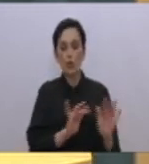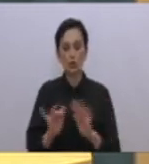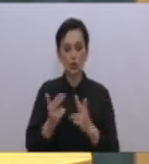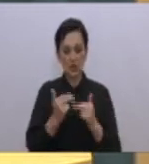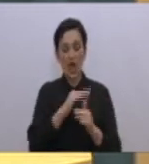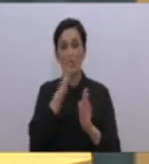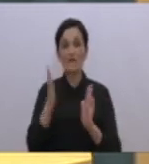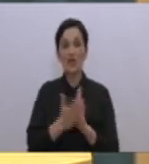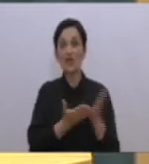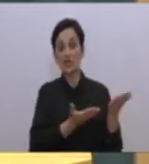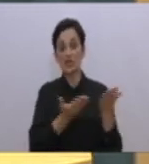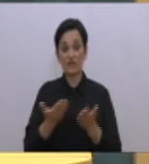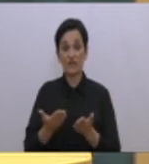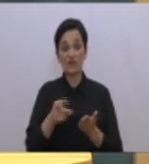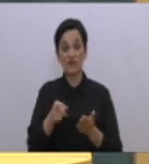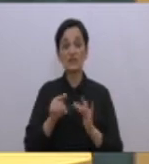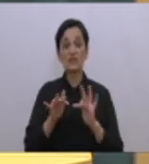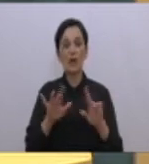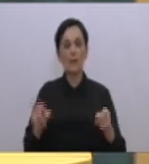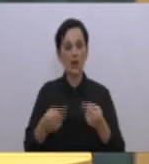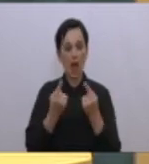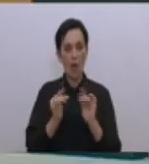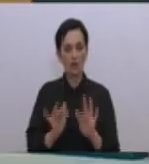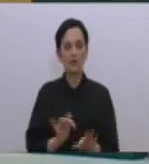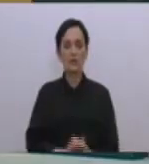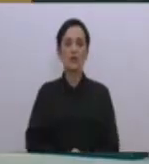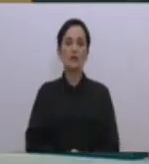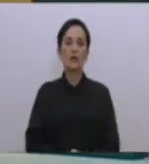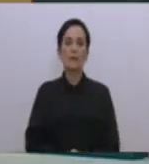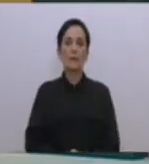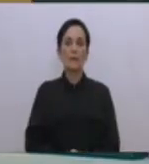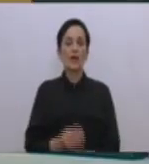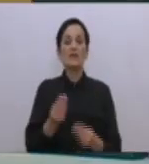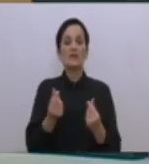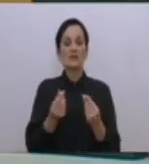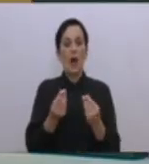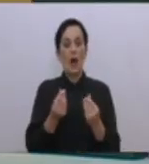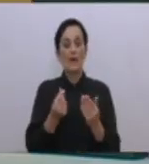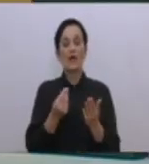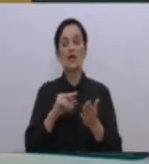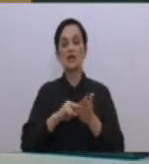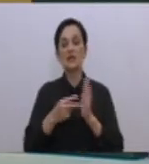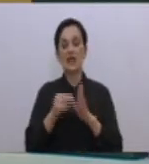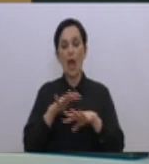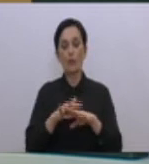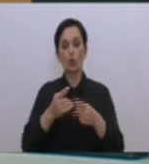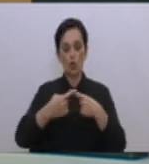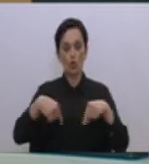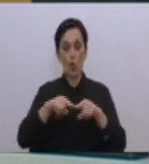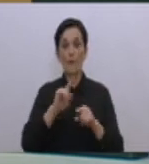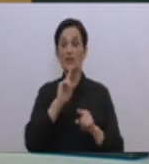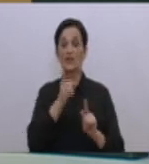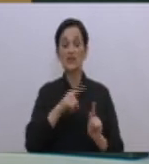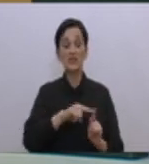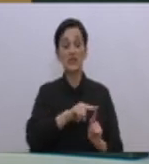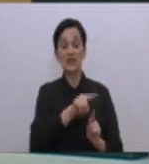ყველას გიწევთ ამ საქმიანობის განხორციელებაში. საფინანსო საბიუჯეტო კომიტეტისთვის მთელი წლის